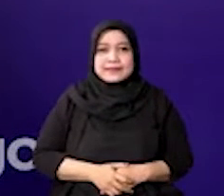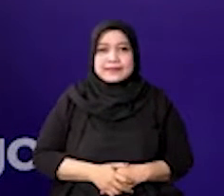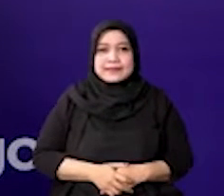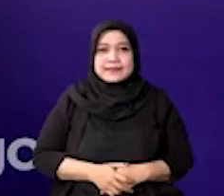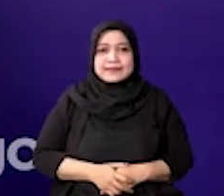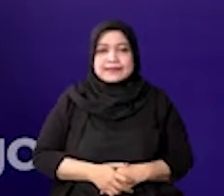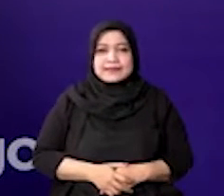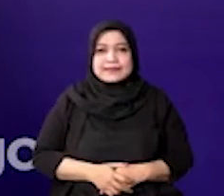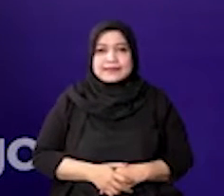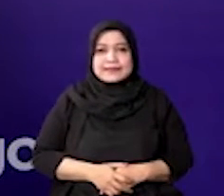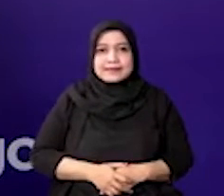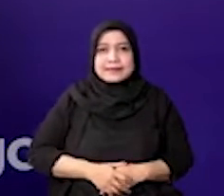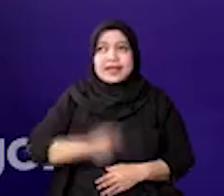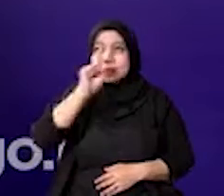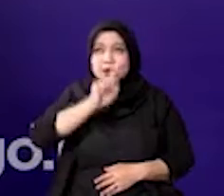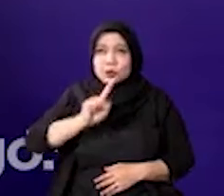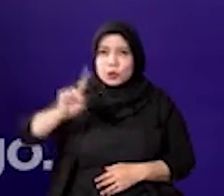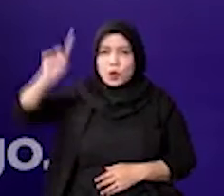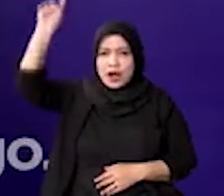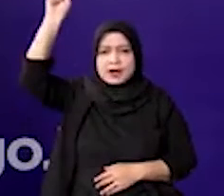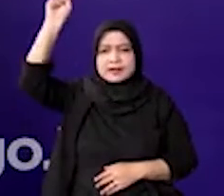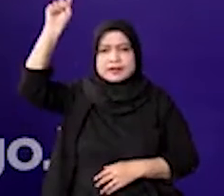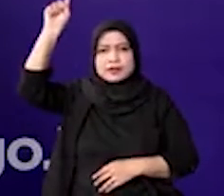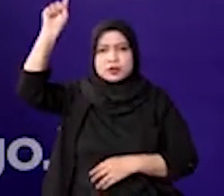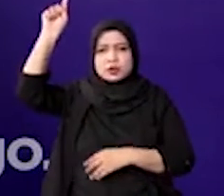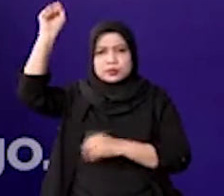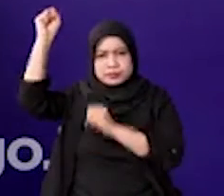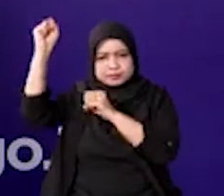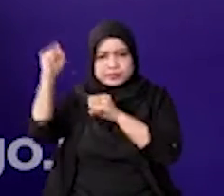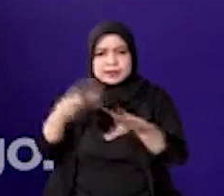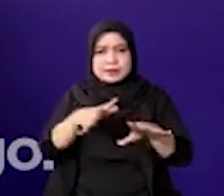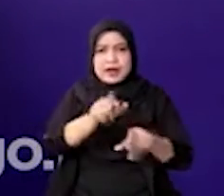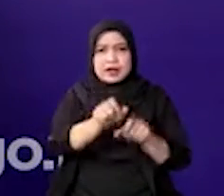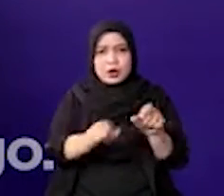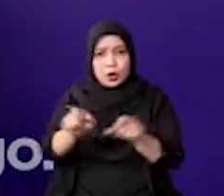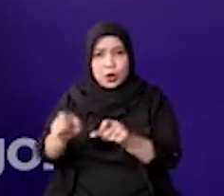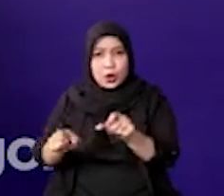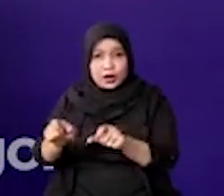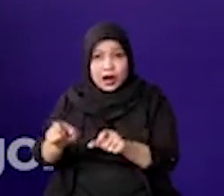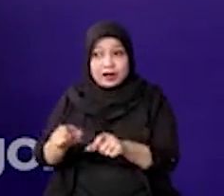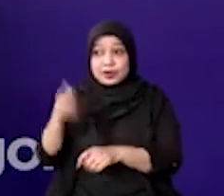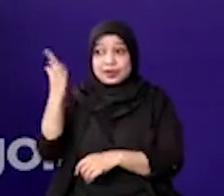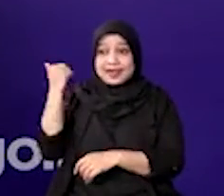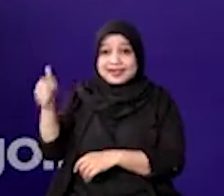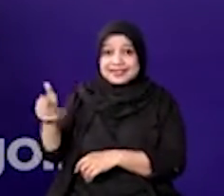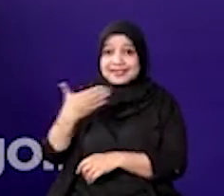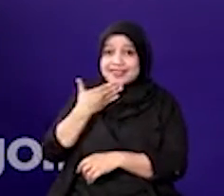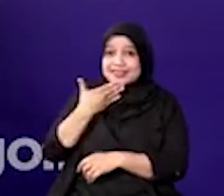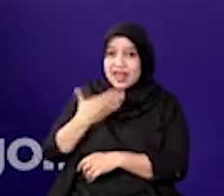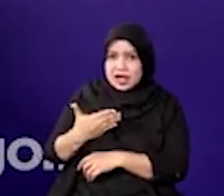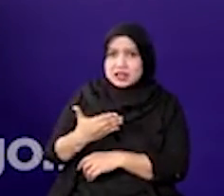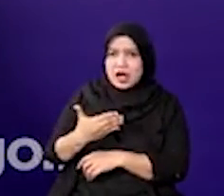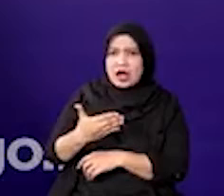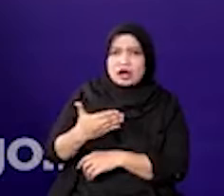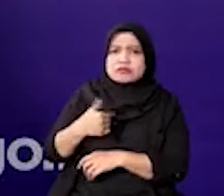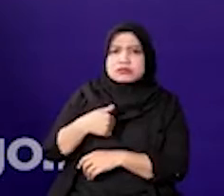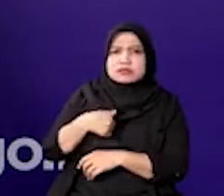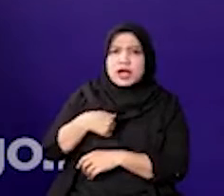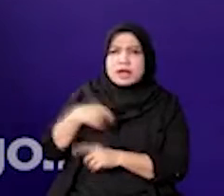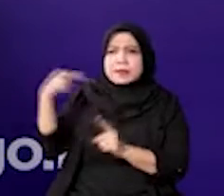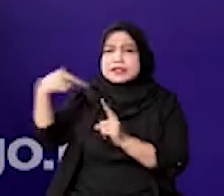Bagaimana pandangan Islam kalau saya terlalu menjawab ke Islam pertama saya nyatakan